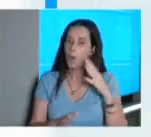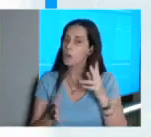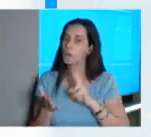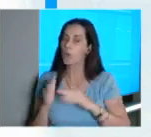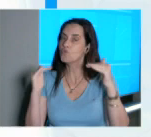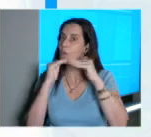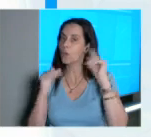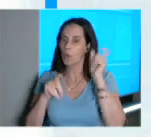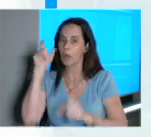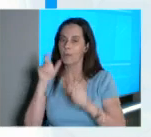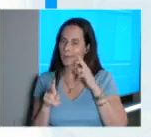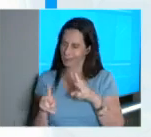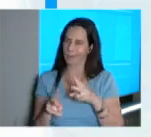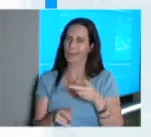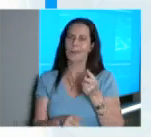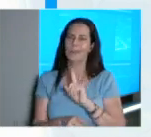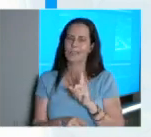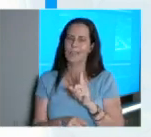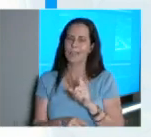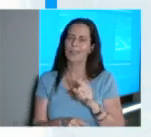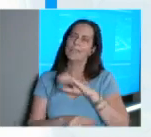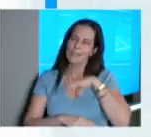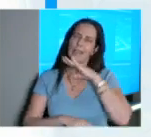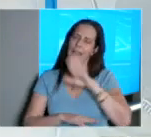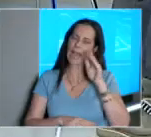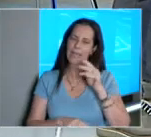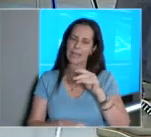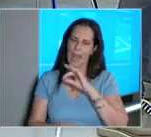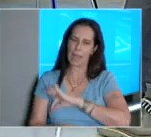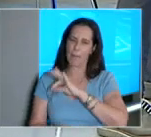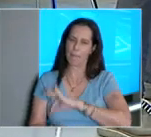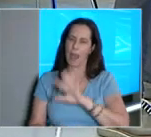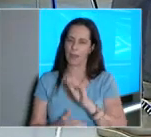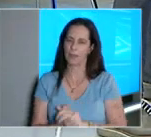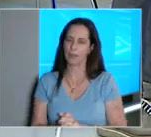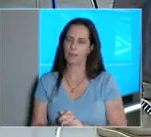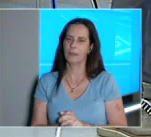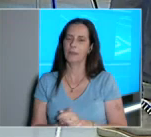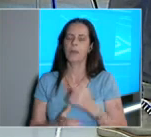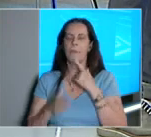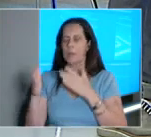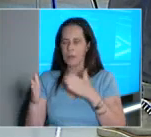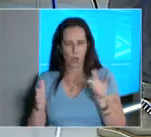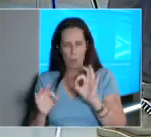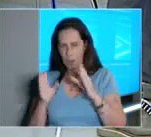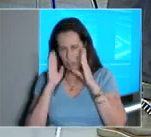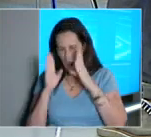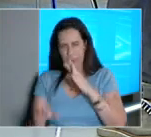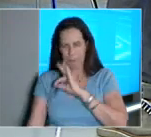זכויות שוות לכל האזרחים, הצחקתם. זה לא דה ליברמן, זה די ליברמן. אוקיי. אז שוב, כמו שאמרתי, מימין ומשמאל לא